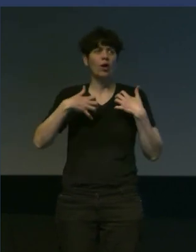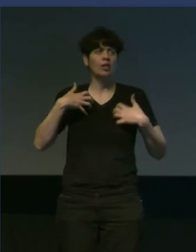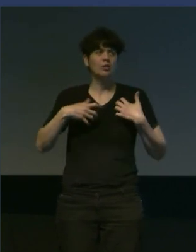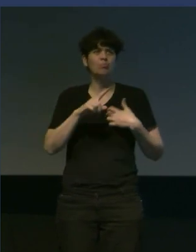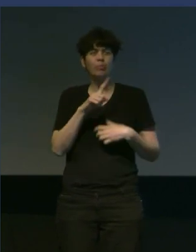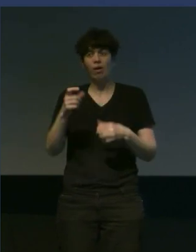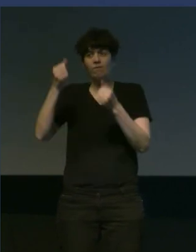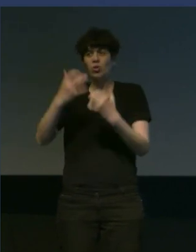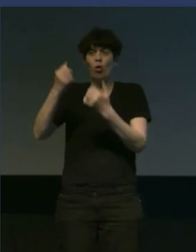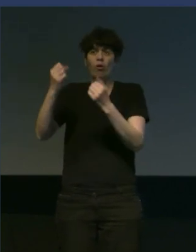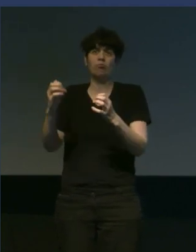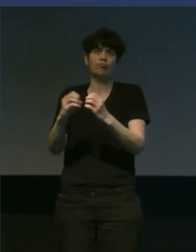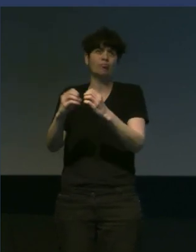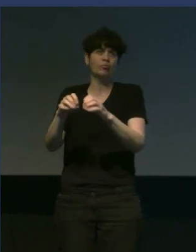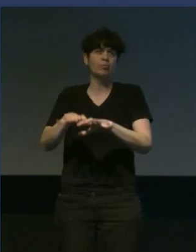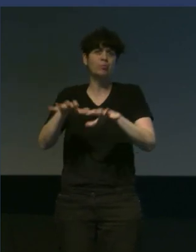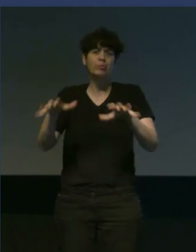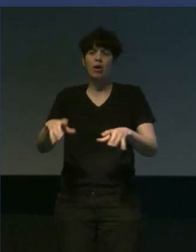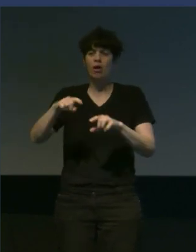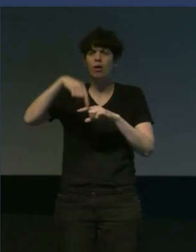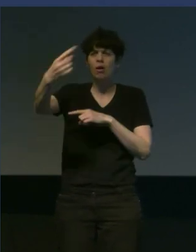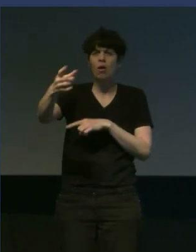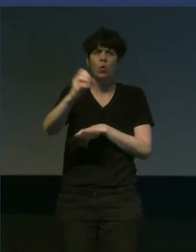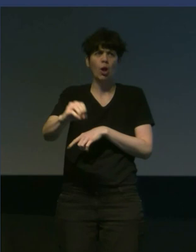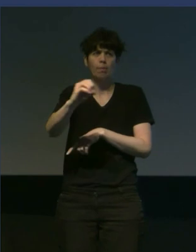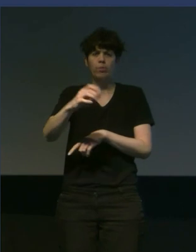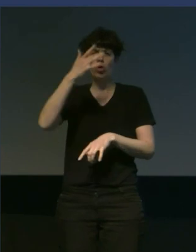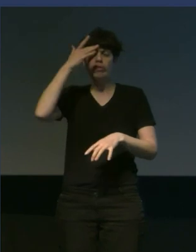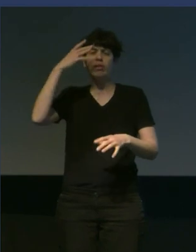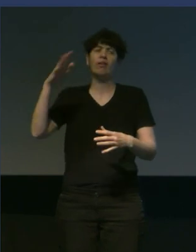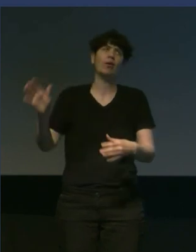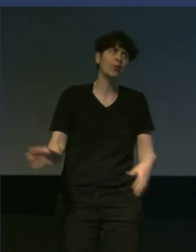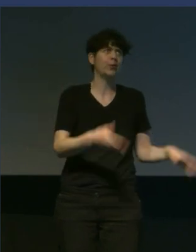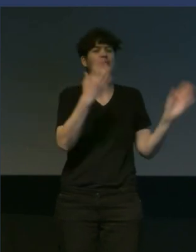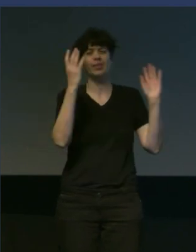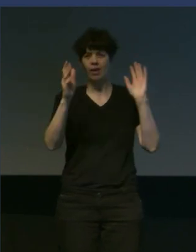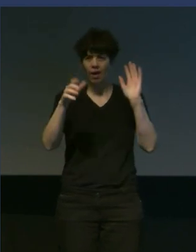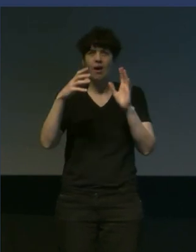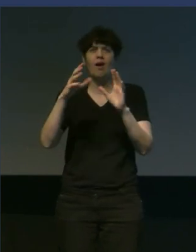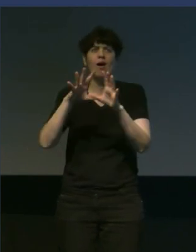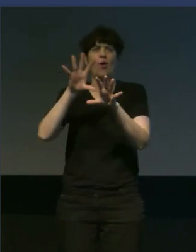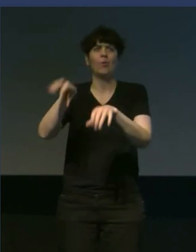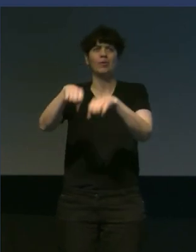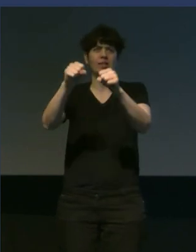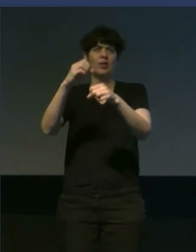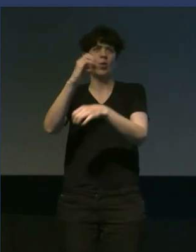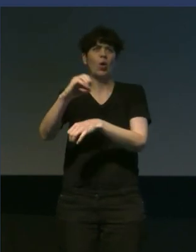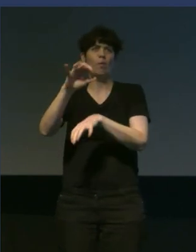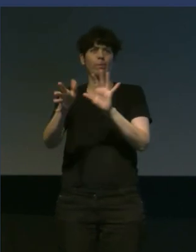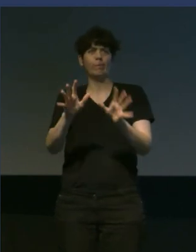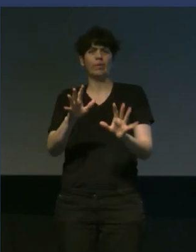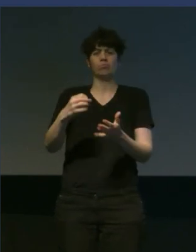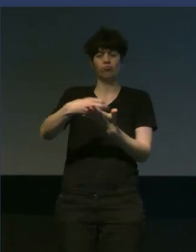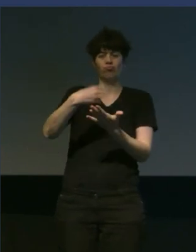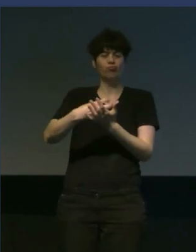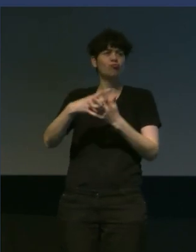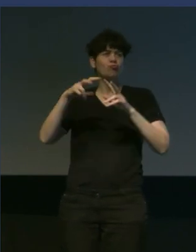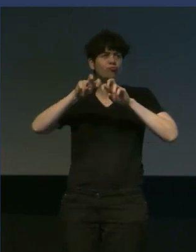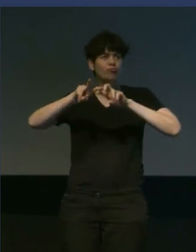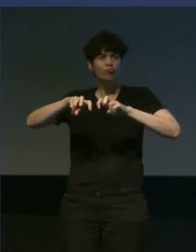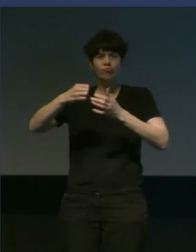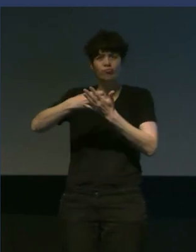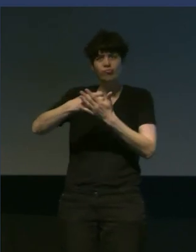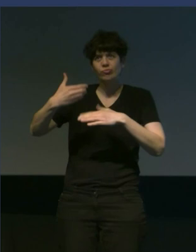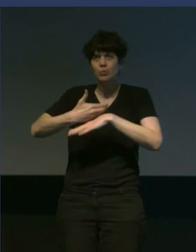c'est au cours du mois d'octobre, il y a un peu le temps, on peut laisser passer l'été. Mais n'hésitez pas à vous renseigner un peu sur ce que l'on va pouvoir trouver. Bon.